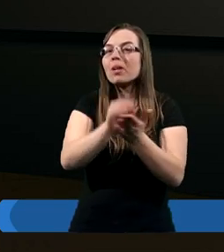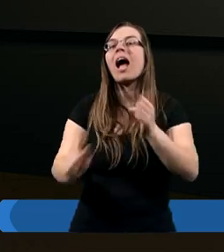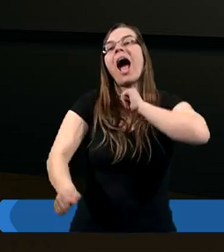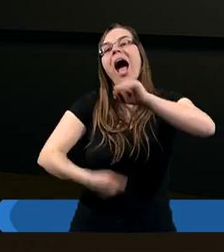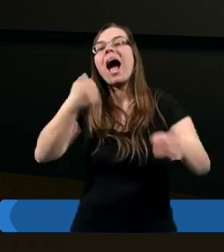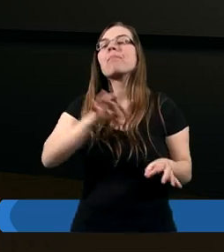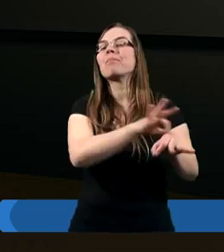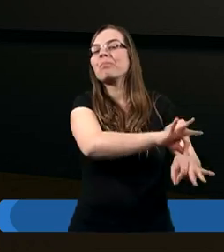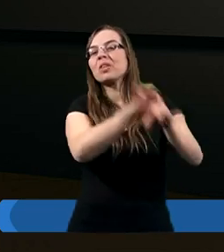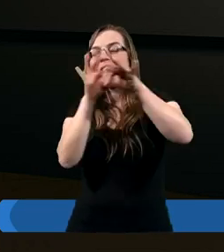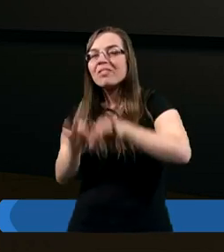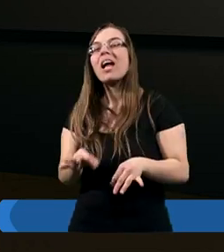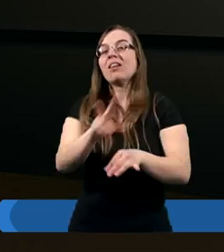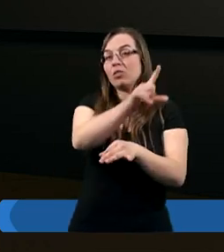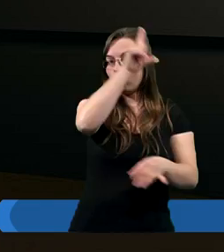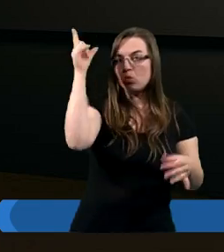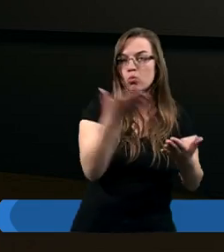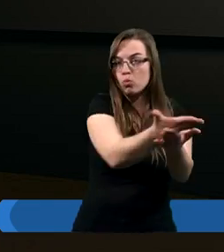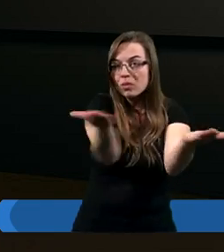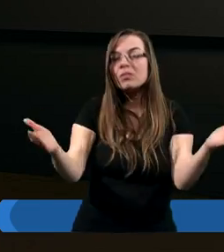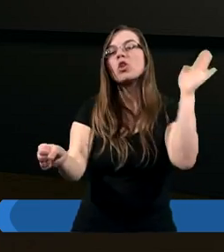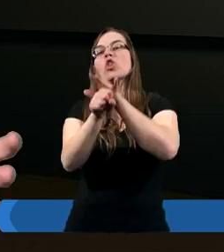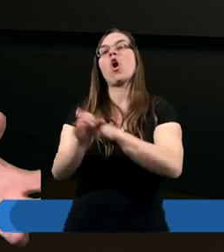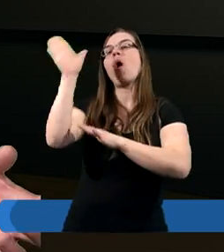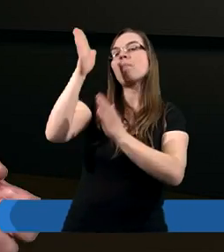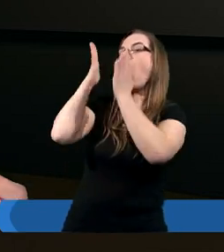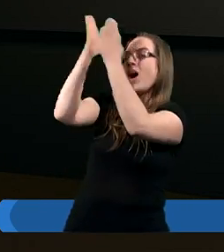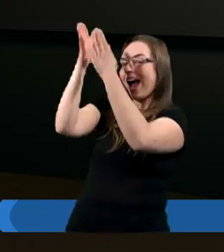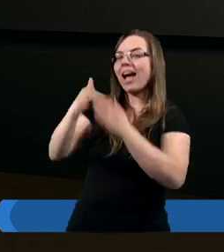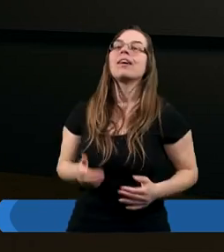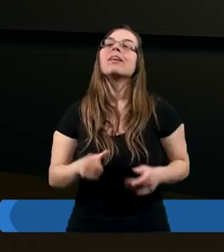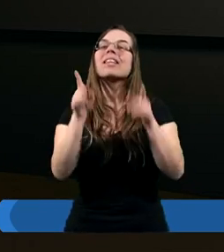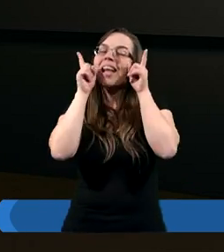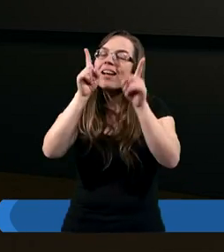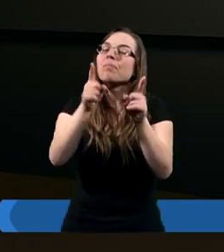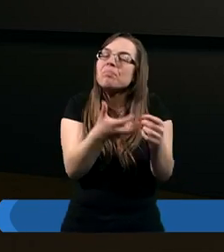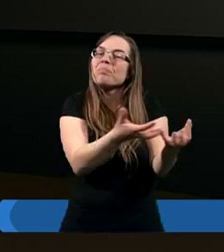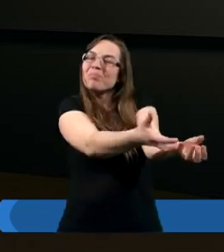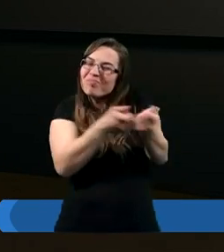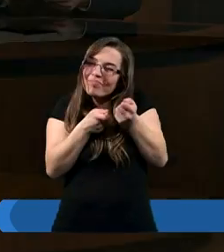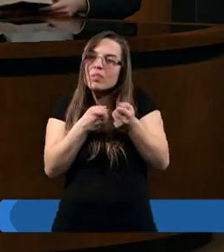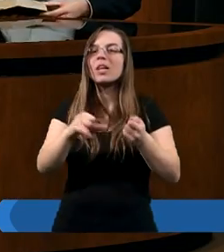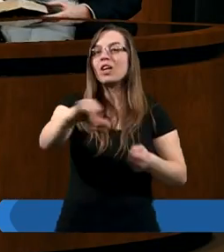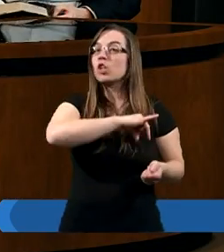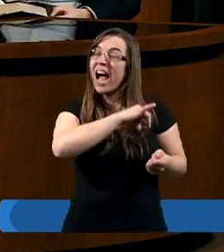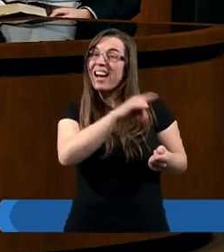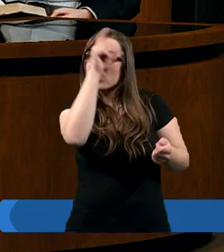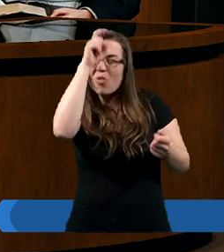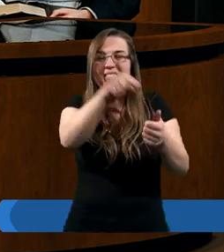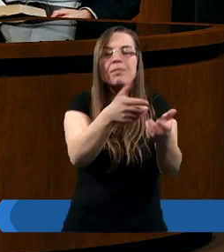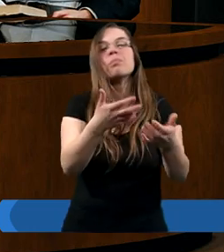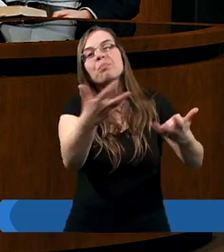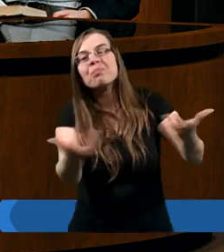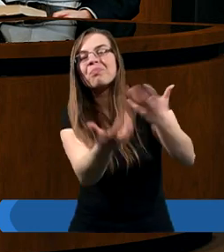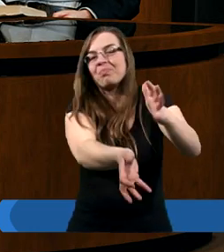Aby przywieść was do Boga. Czyli aby tak naprawdę pociągnąć grzesznika do siebie swoją miłością,